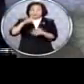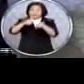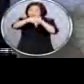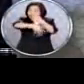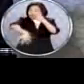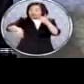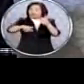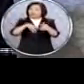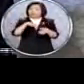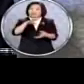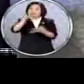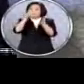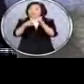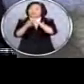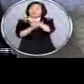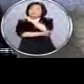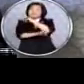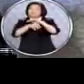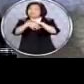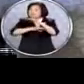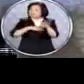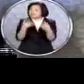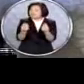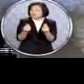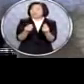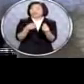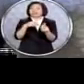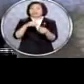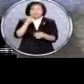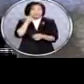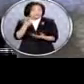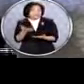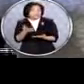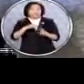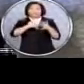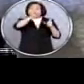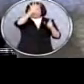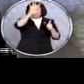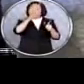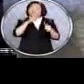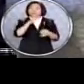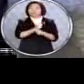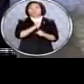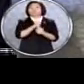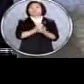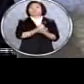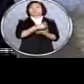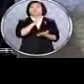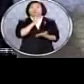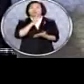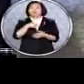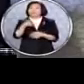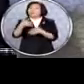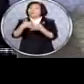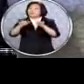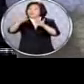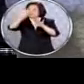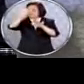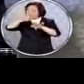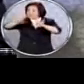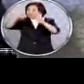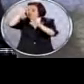我们国民党就做到了，你国民进党不是民主进步党吗？你要比我们进步点才能够符合这个名称啊，可是你们没